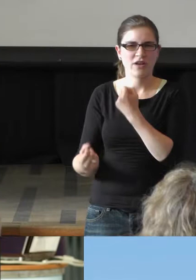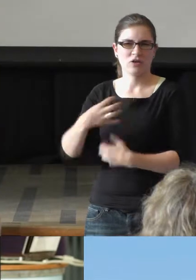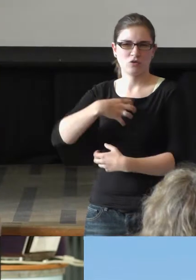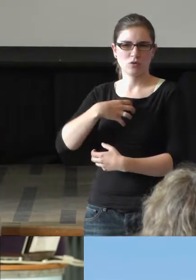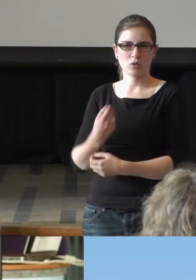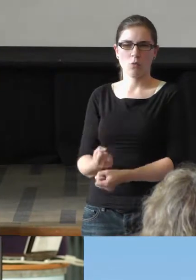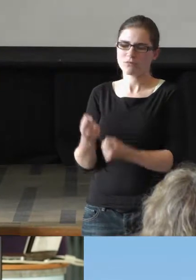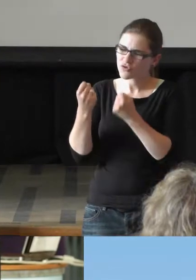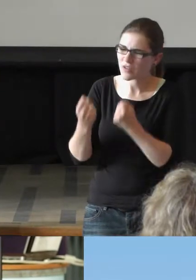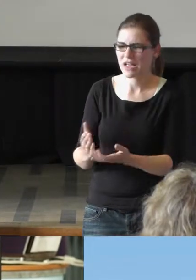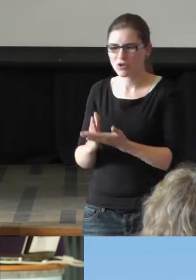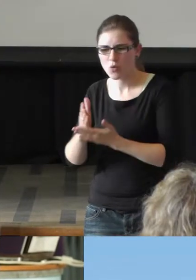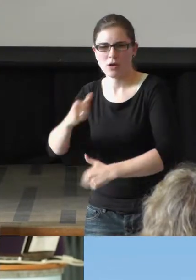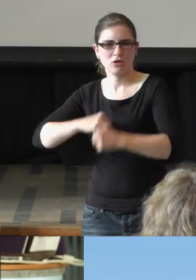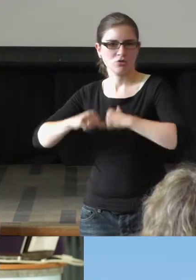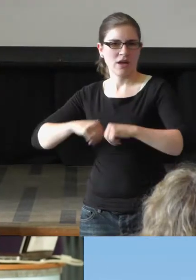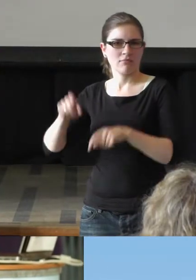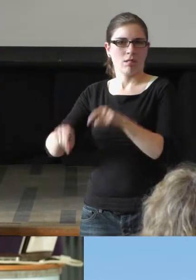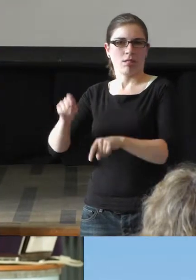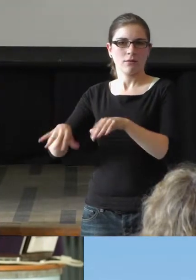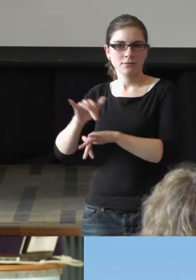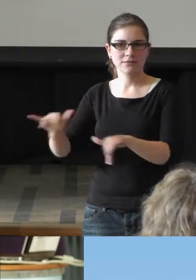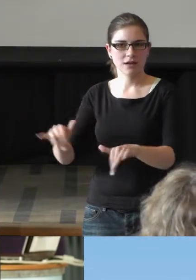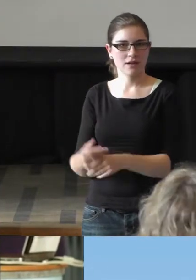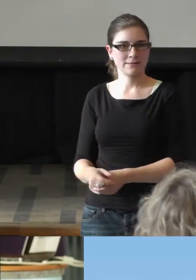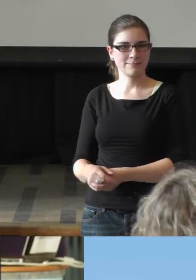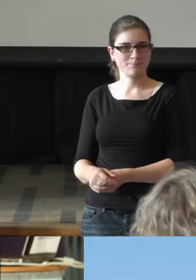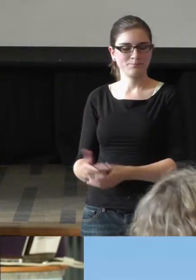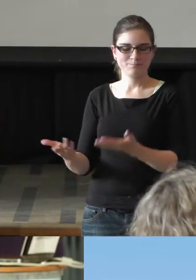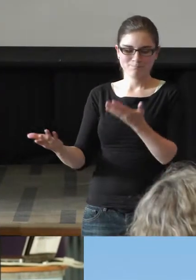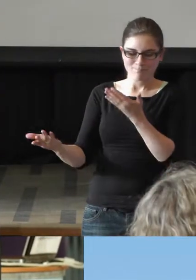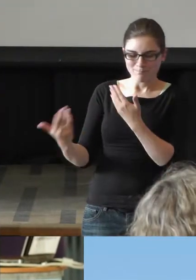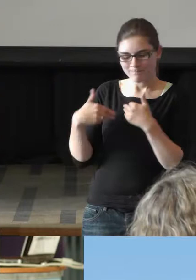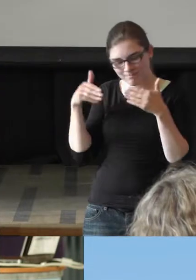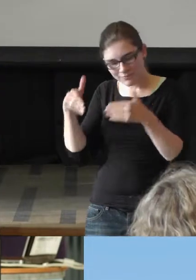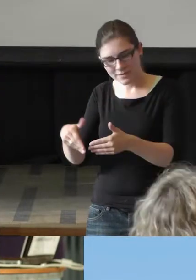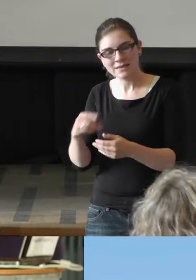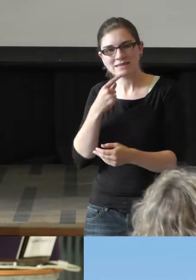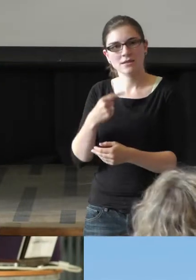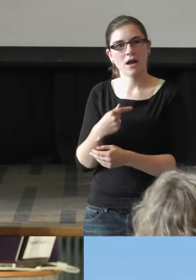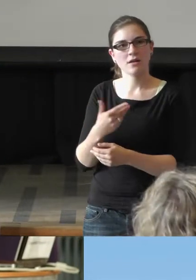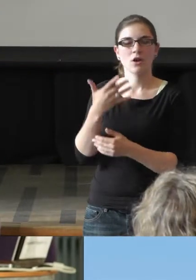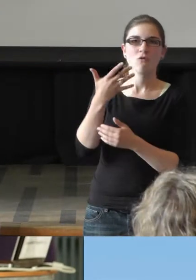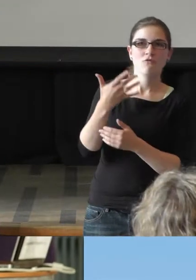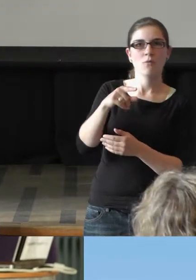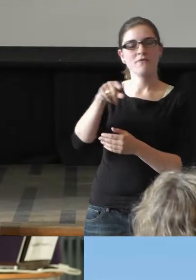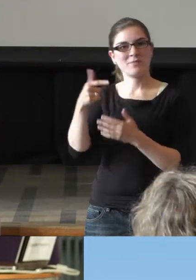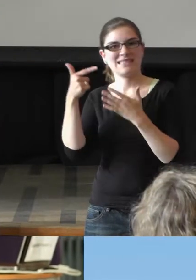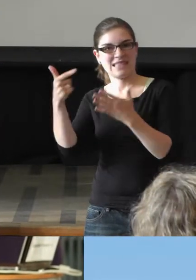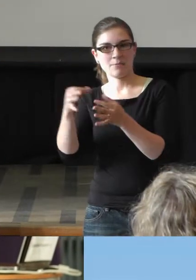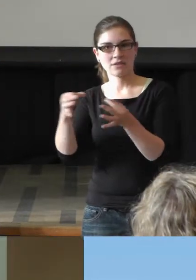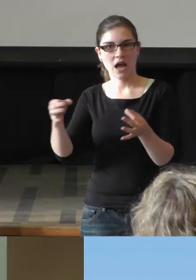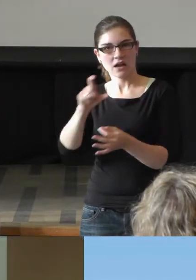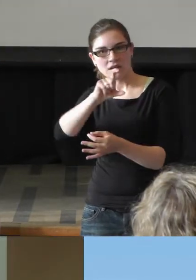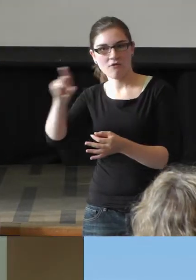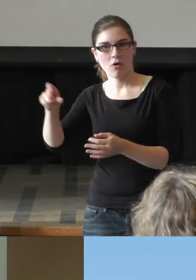die Beschwerden ständig da? Also ist es klinisch relevant? Man sagt, bei mindestens fünf bis sieben Tagen pro Woche und mindestens über